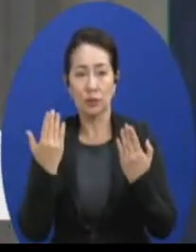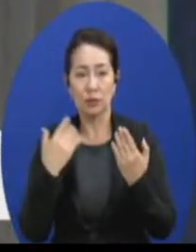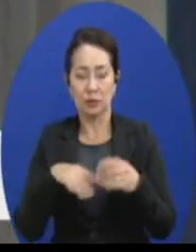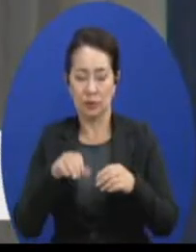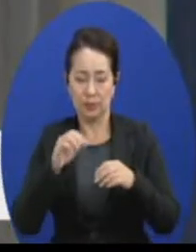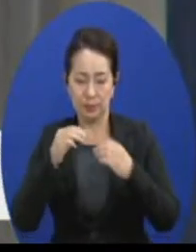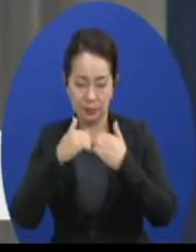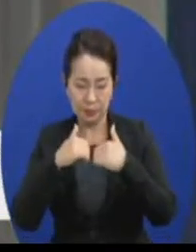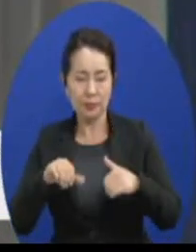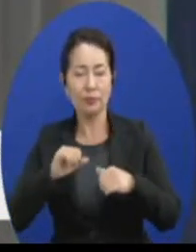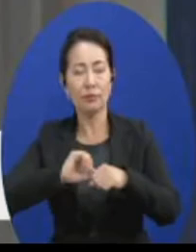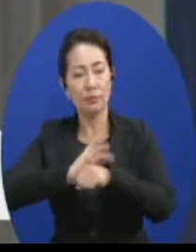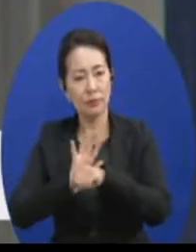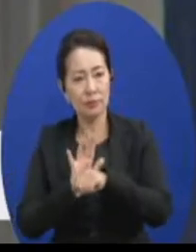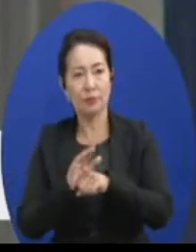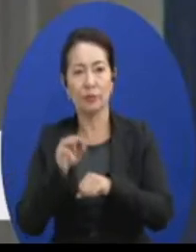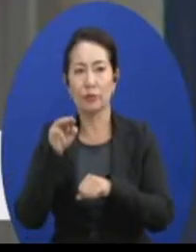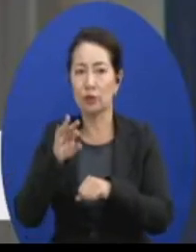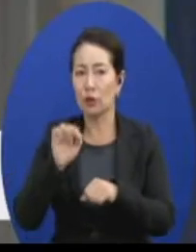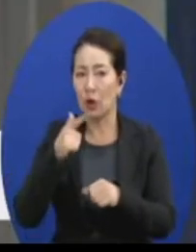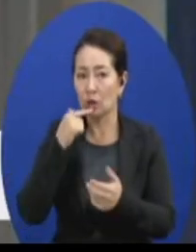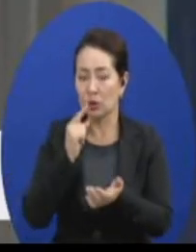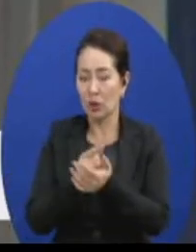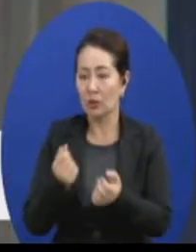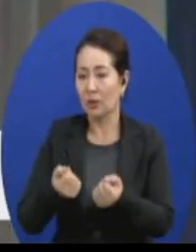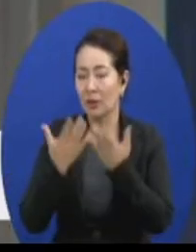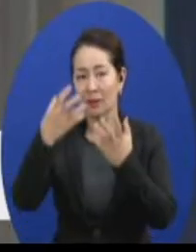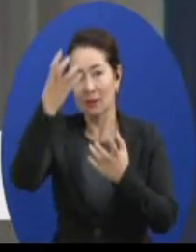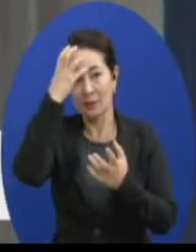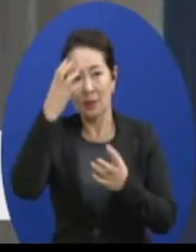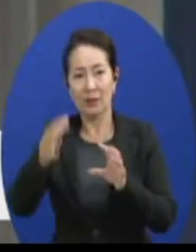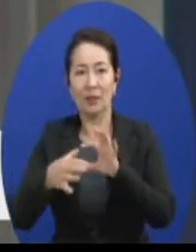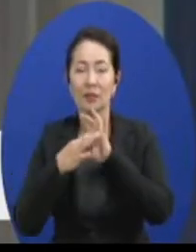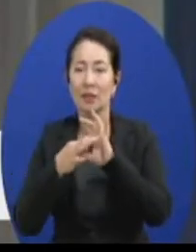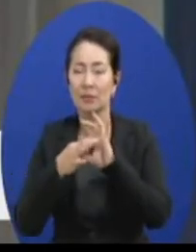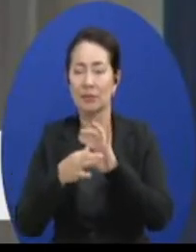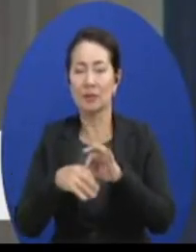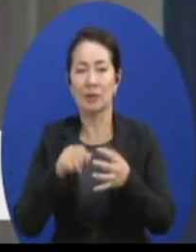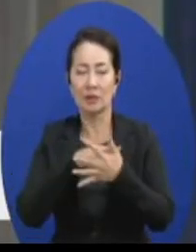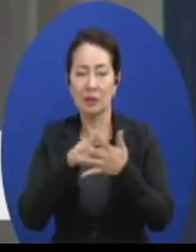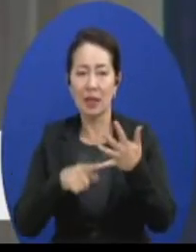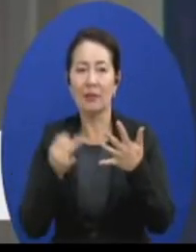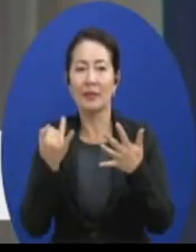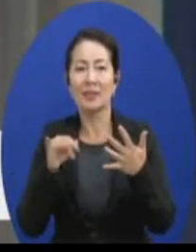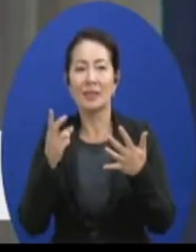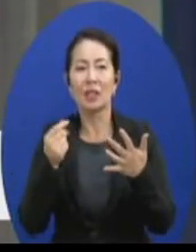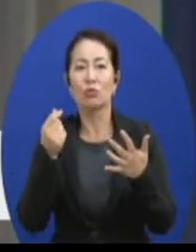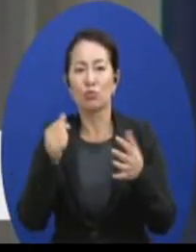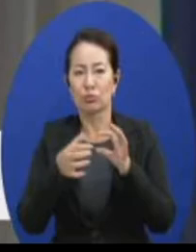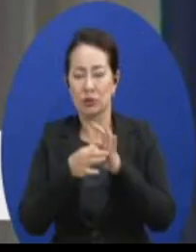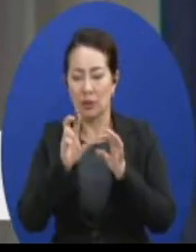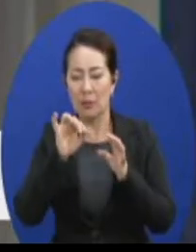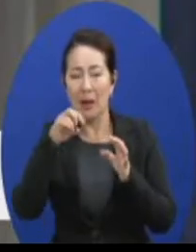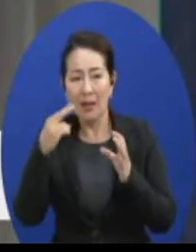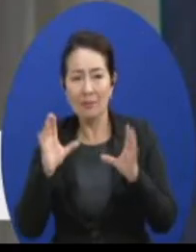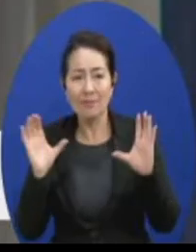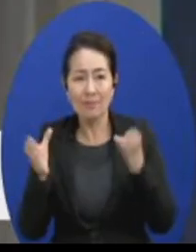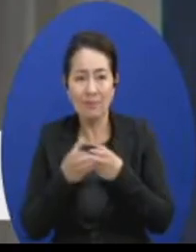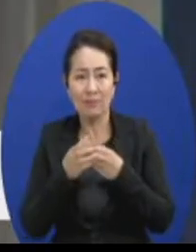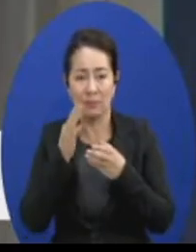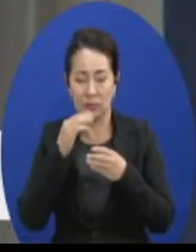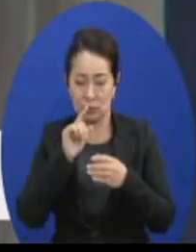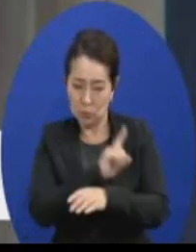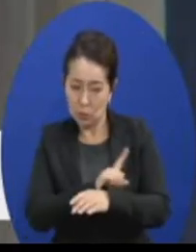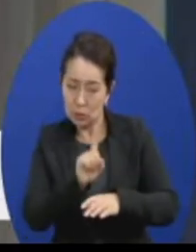гөр тусгай эдийн ковид цар тахлын тогтоол мэт гаргаж засгийн газартайгаа хамтраад 5 их 80 төгрөгийн багц зар хэмжээ авсны үр